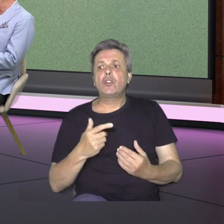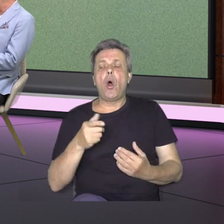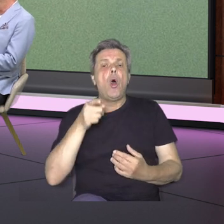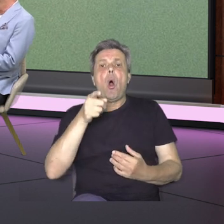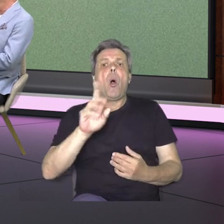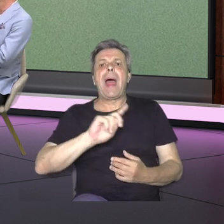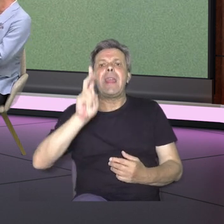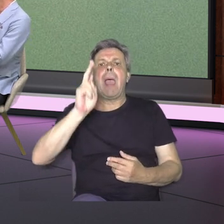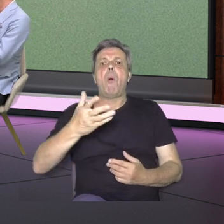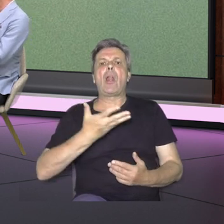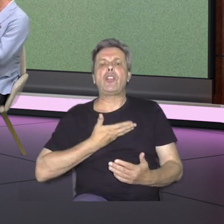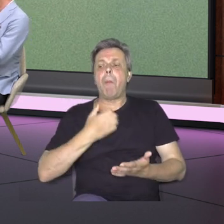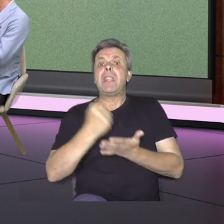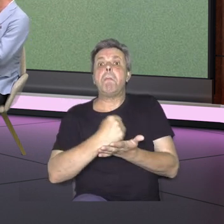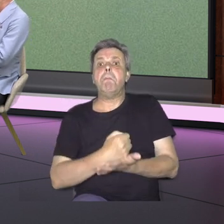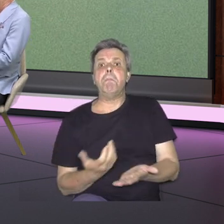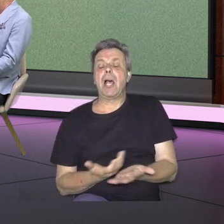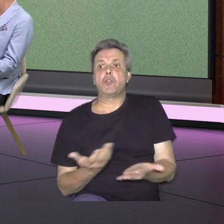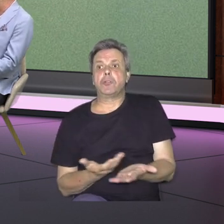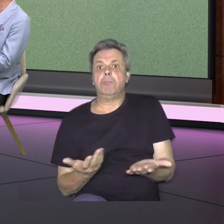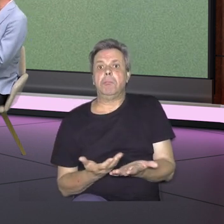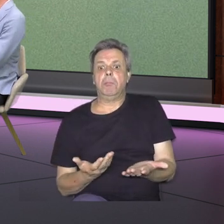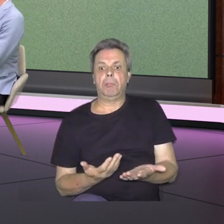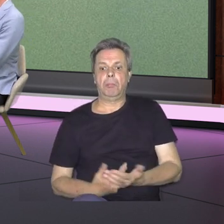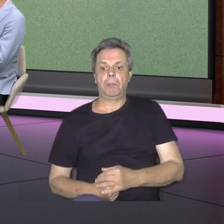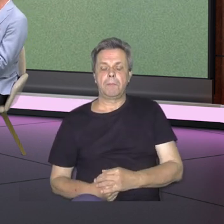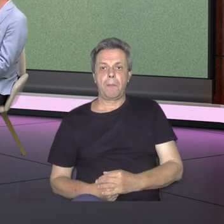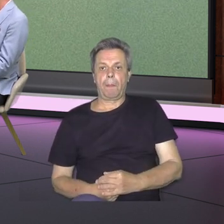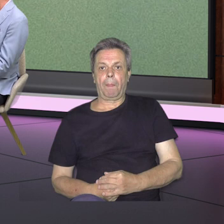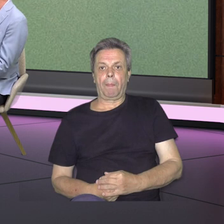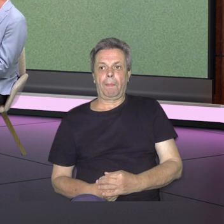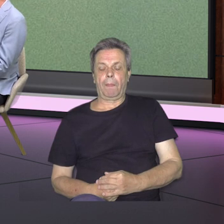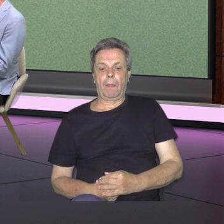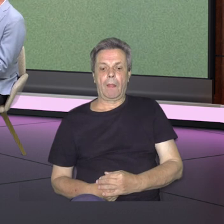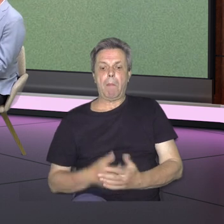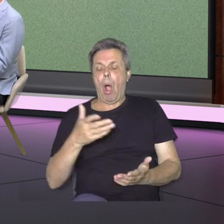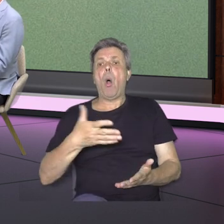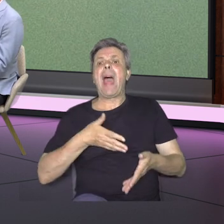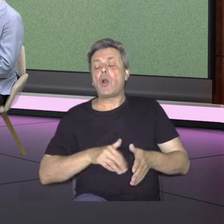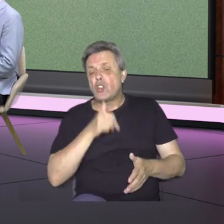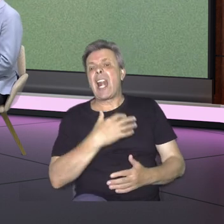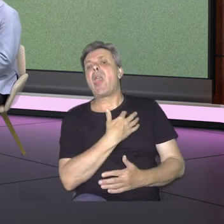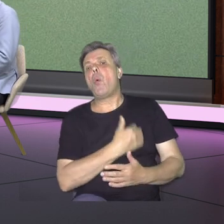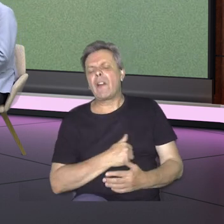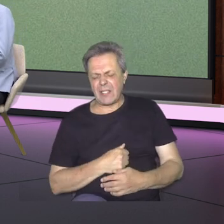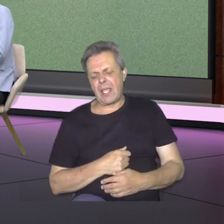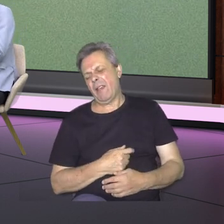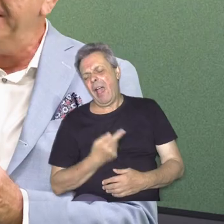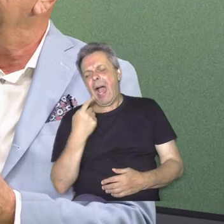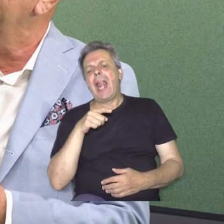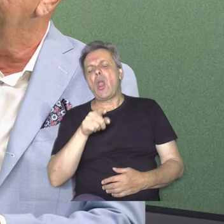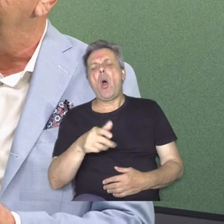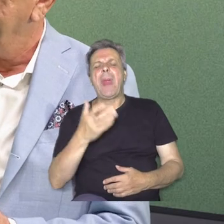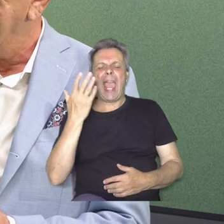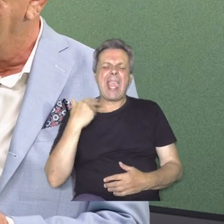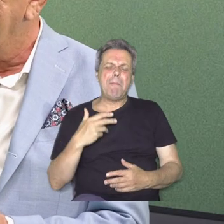Zašto joj nije dana putovnica da može putovati? Da. Odnosno jugoslavenski pasoš, hrvatska putovnica, u ostalom rođena u Hrvatskoj. Zdravlje imala zapušteno. Da.